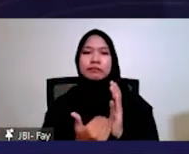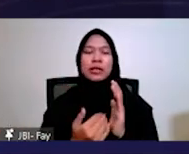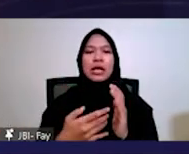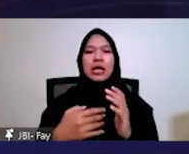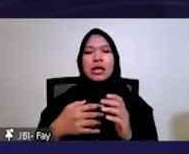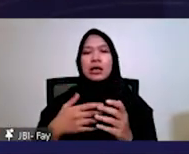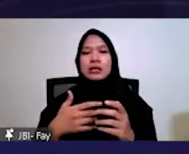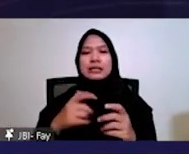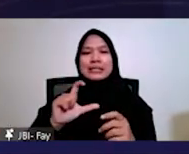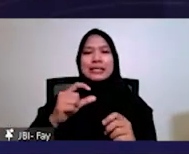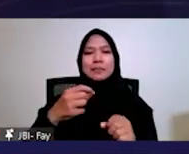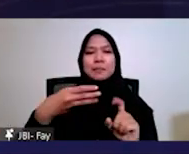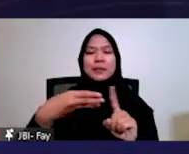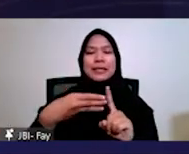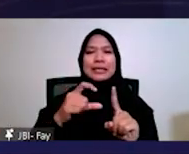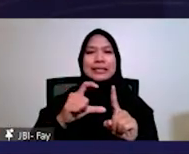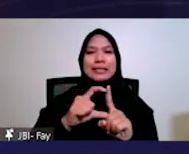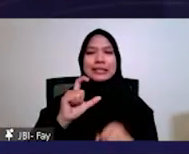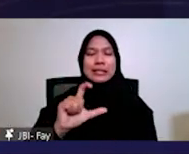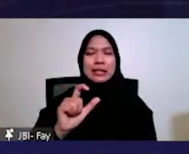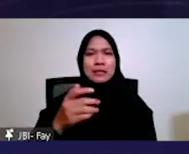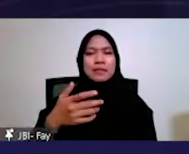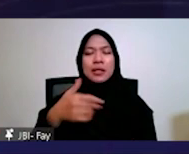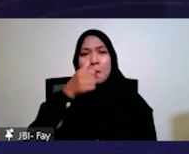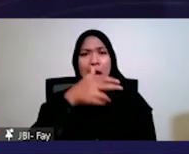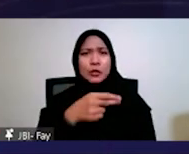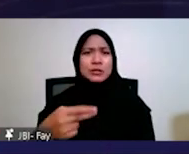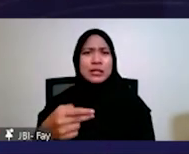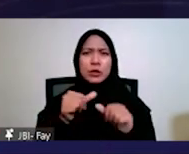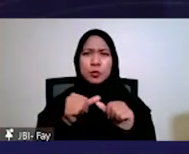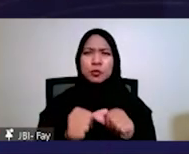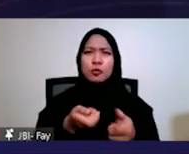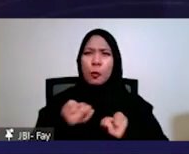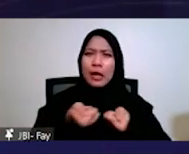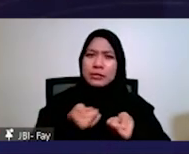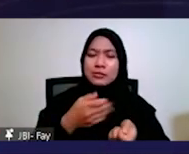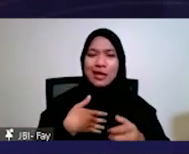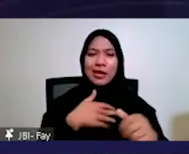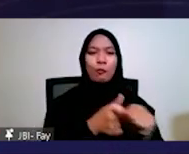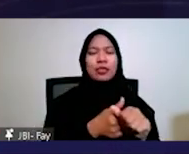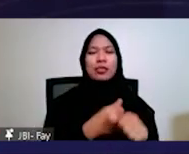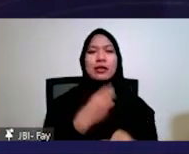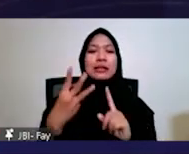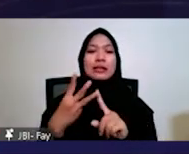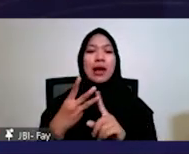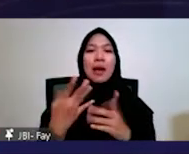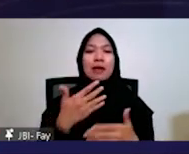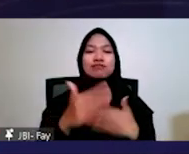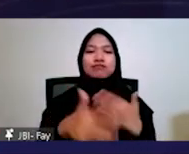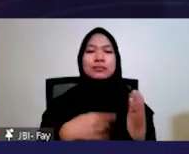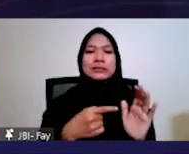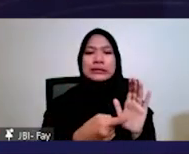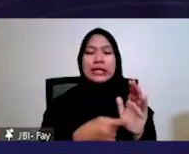tadi saya sampaikan ini bangsa juga terus berkoordinasi dan saya juga ikut nomor tiga digit Elisa sistem